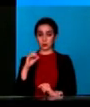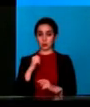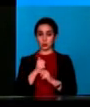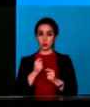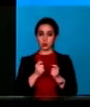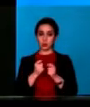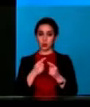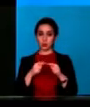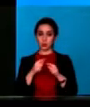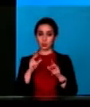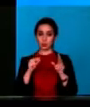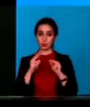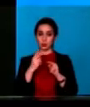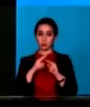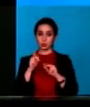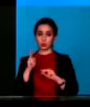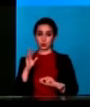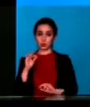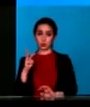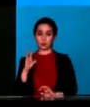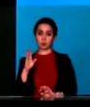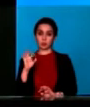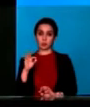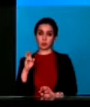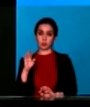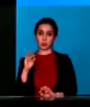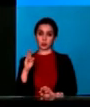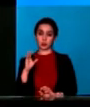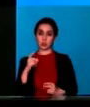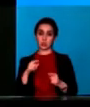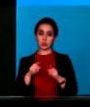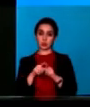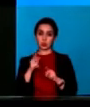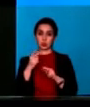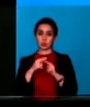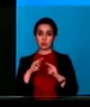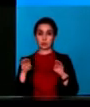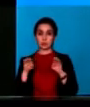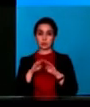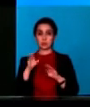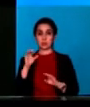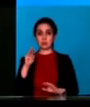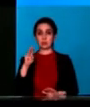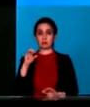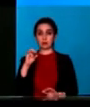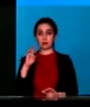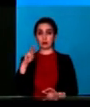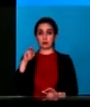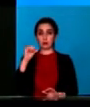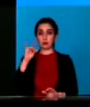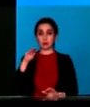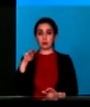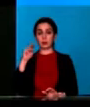hisoblanadi. Demak, ko'rib turganingizdek, combo box obyekti ham quyidagi standart panelidan joylashtiriladi.